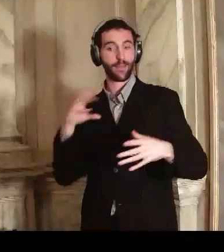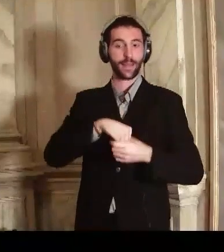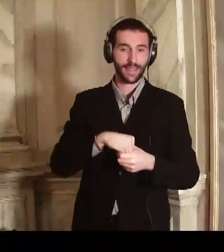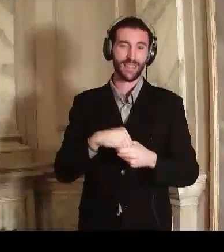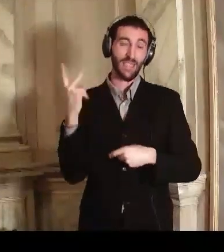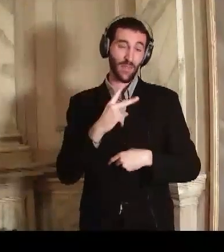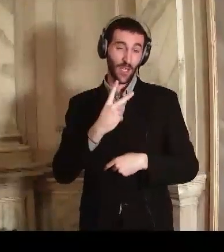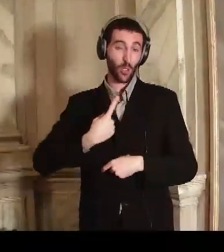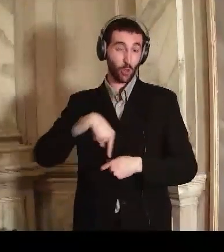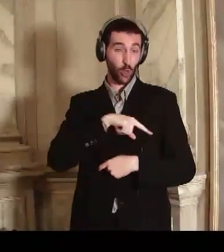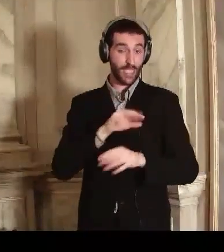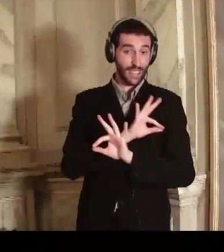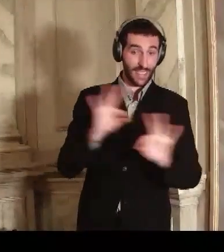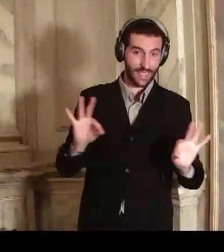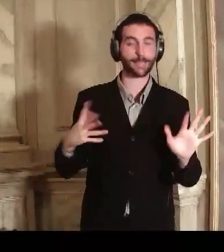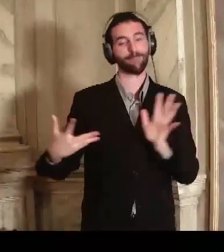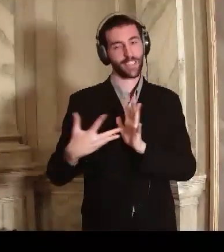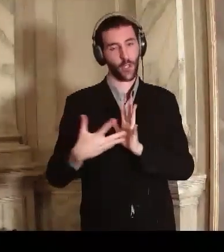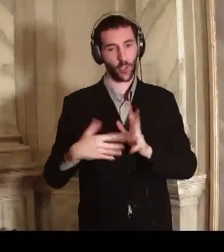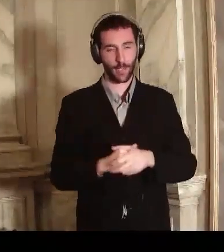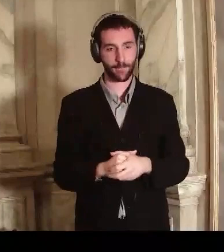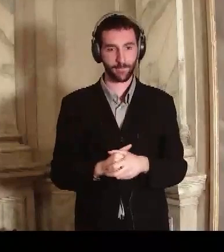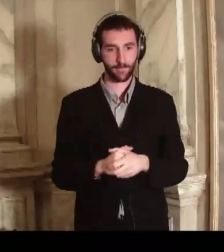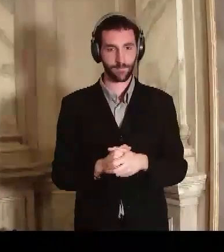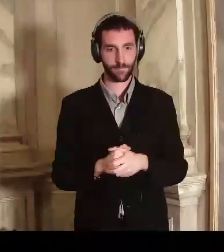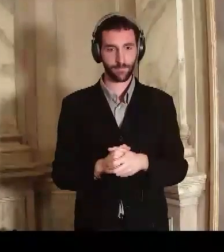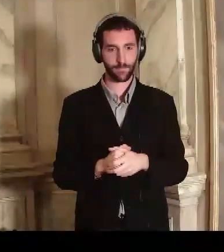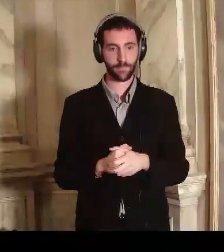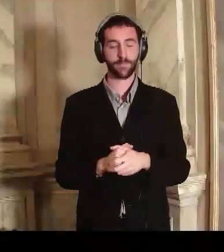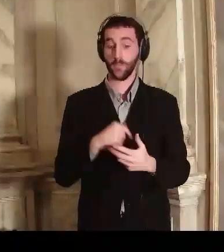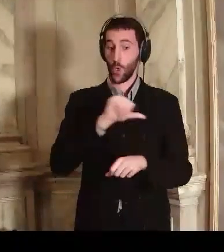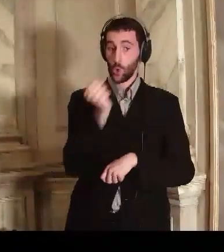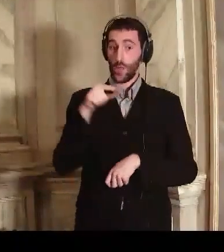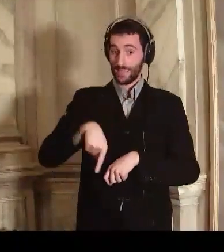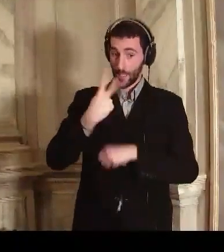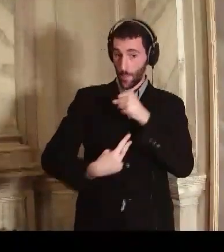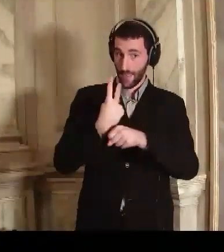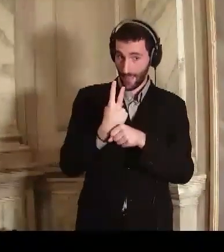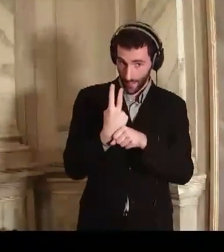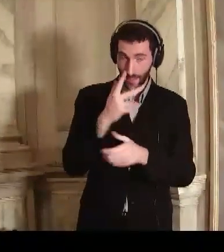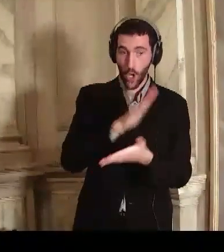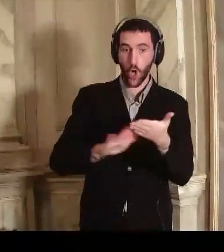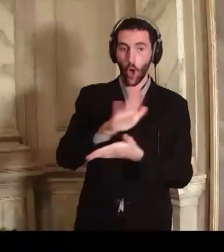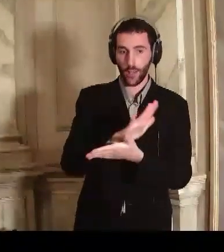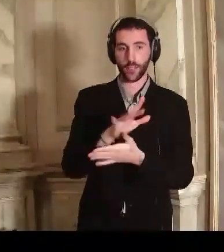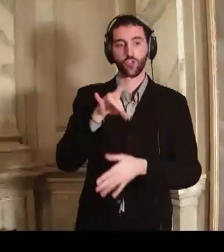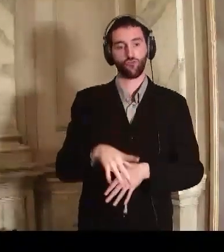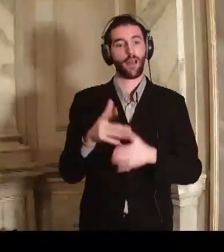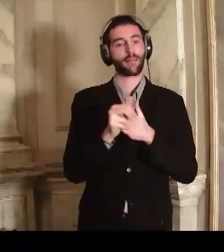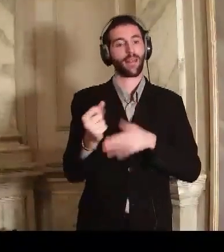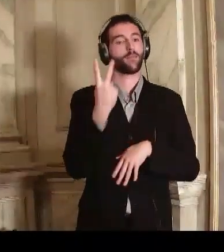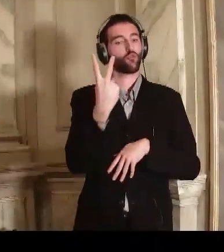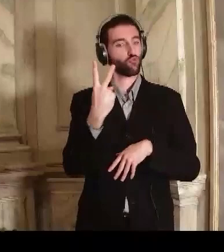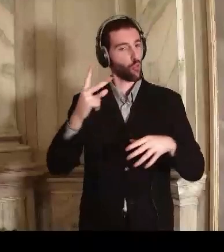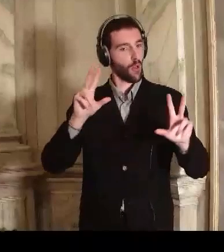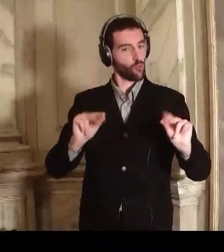accedere con facilità. Quest'anno Biennale College commissionerà due nuovi talenti internazionali e una nuova creazione. A